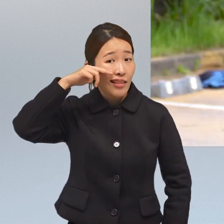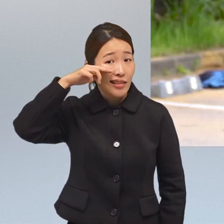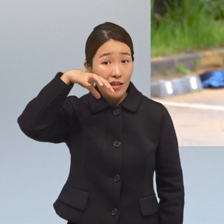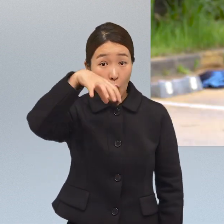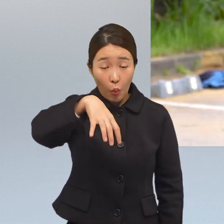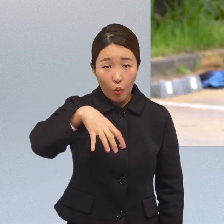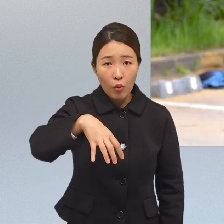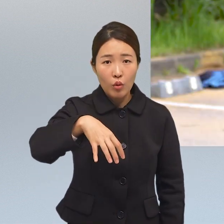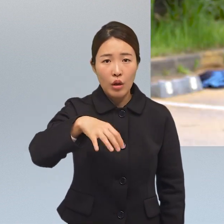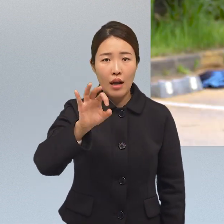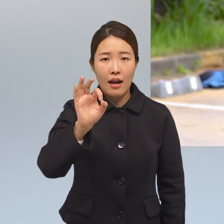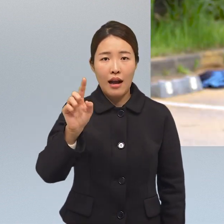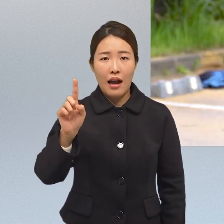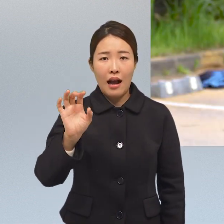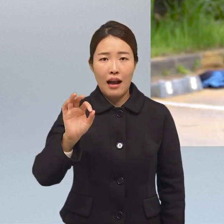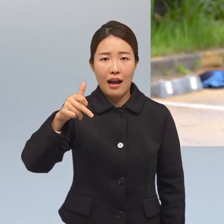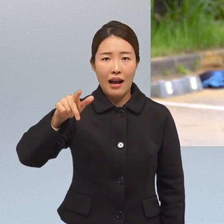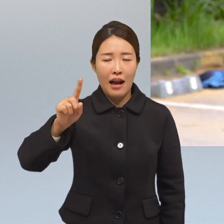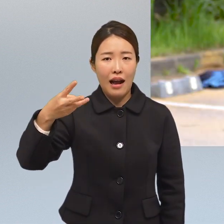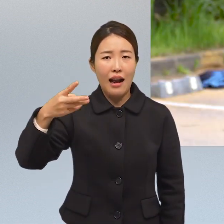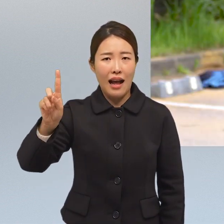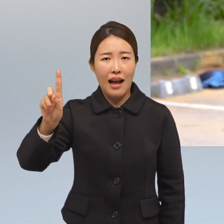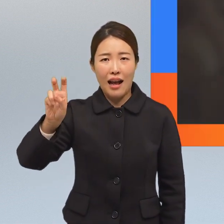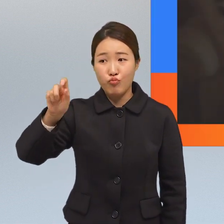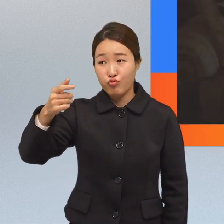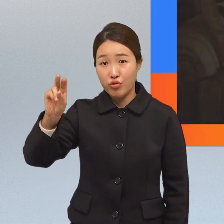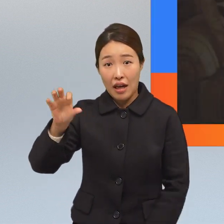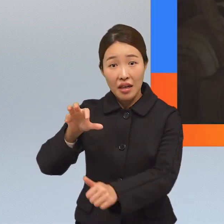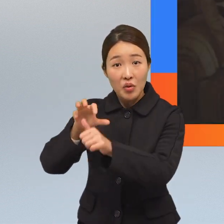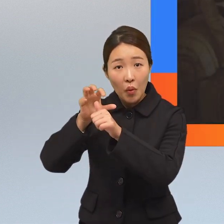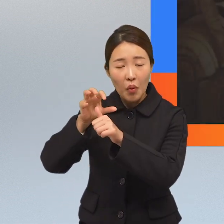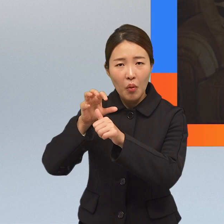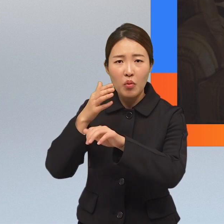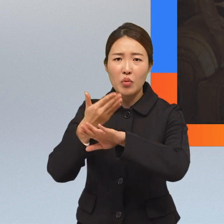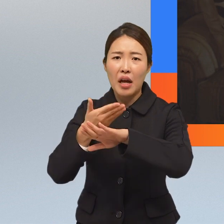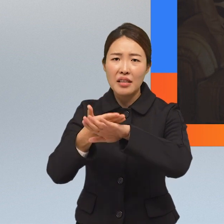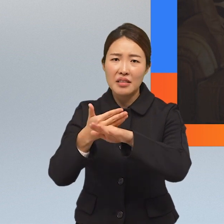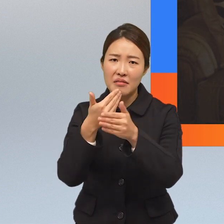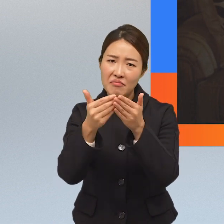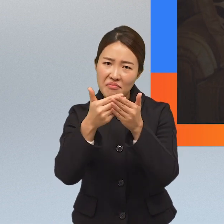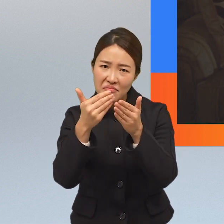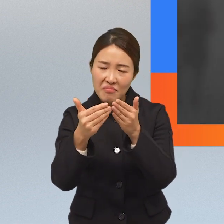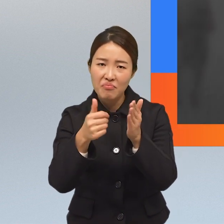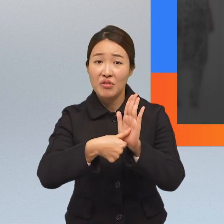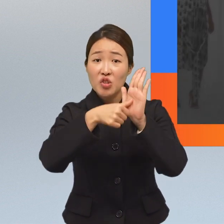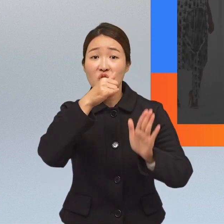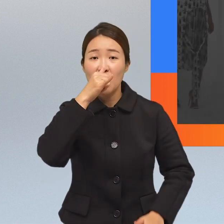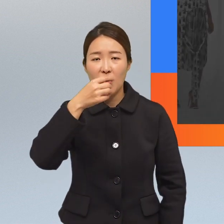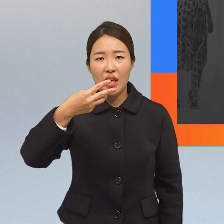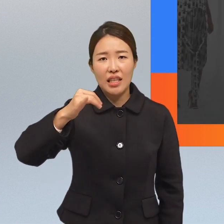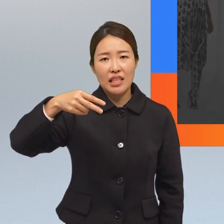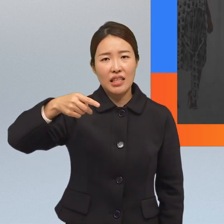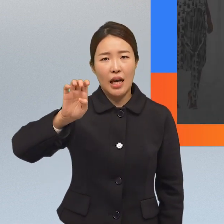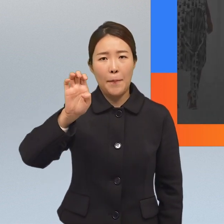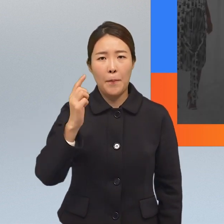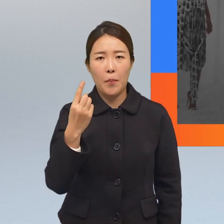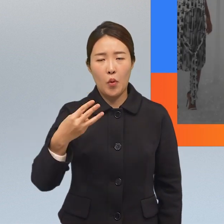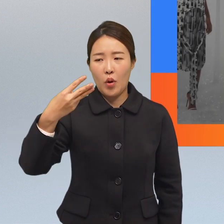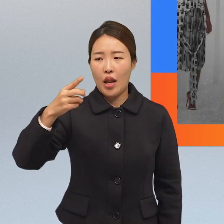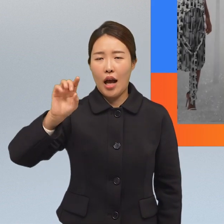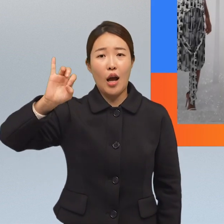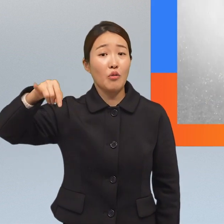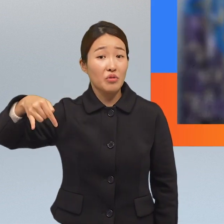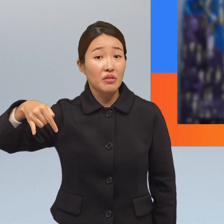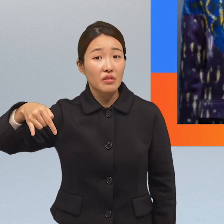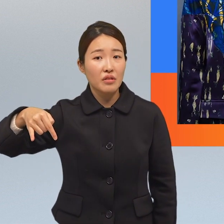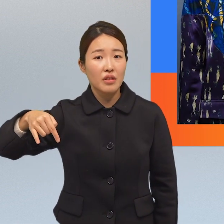이제 나이지리아에 있는 앙카라 문양을 활용한 또 패션 다른 브랜드도 있고 그런 식으로 뭔가 자기만의